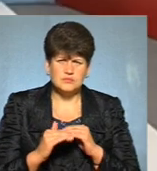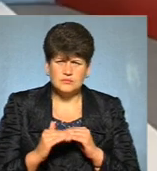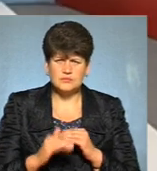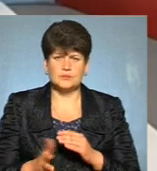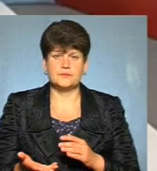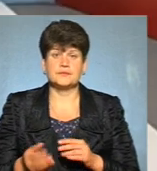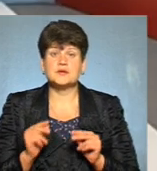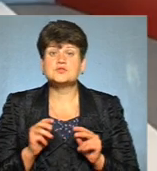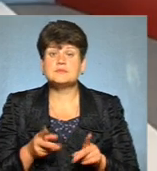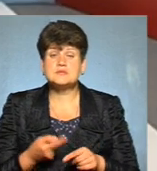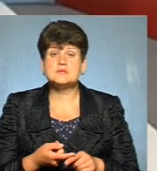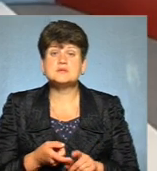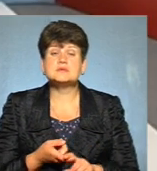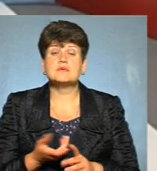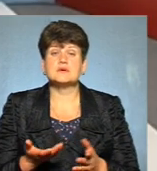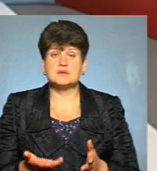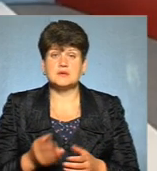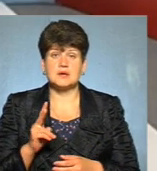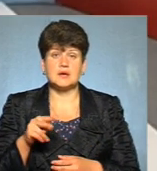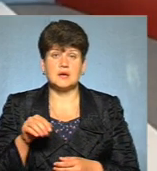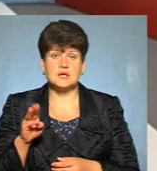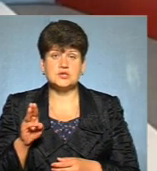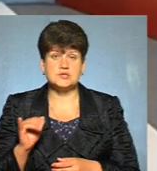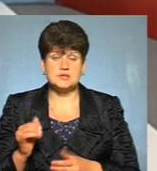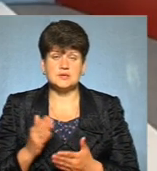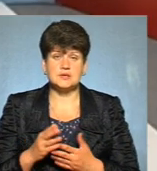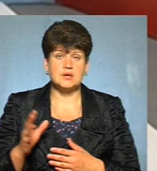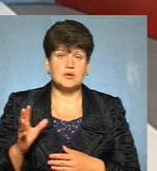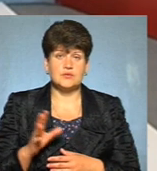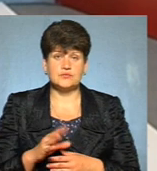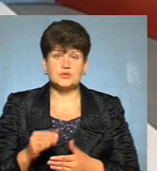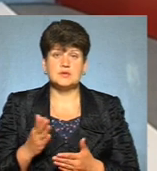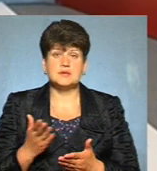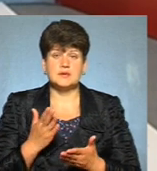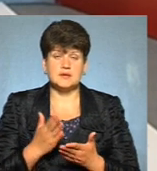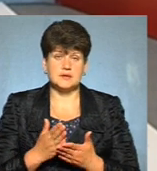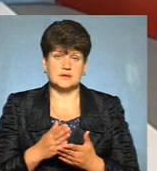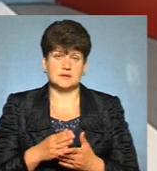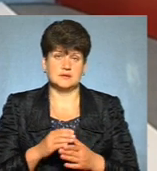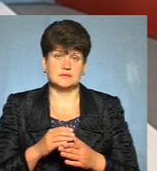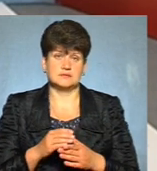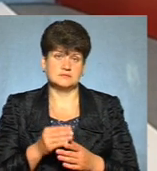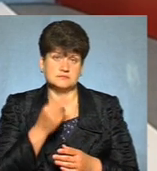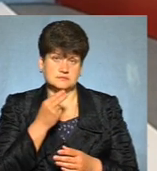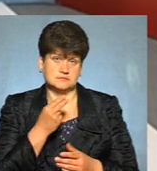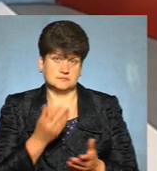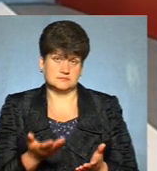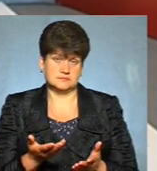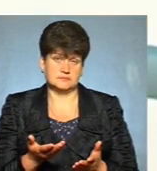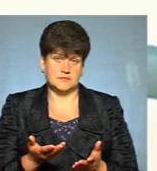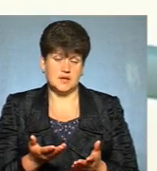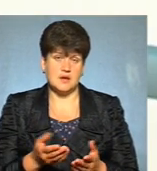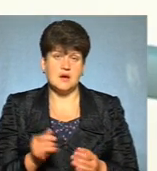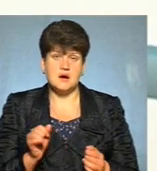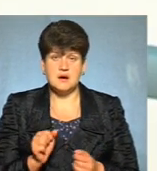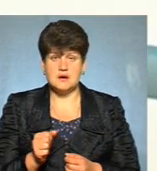це пов'язано? Кліщі є всюди, де є їхні прокормлювачі. А прокормлювачами є,